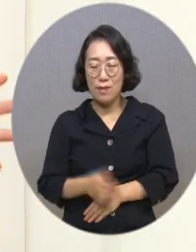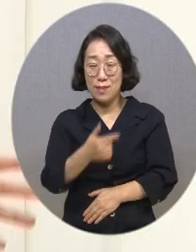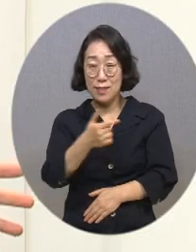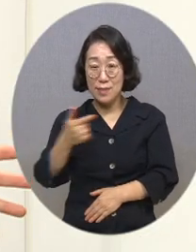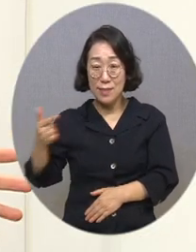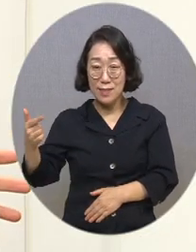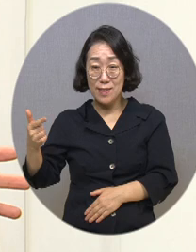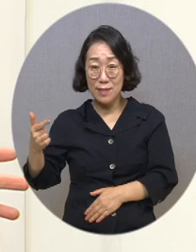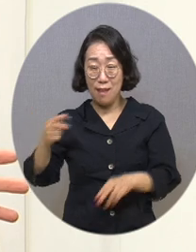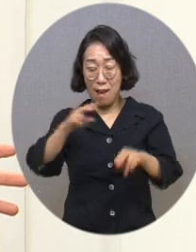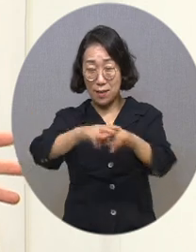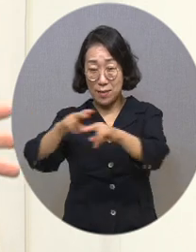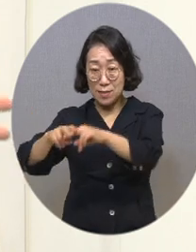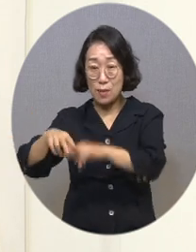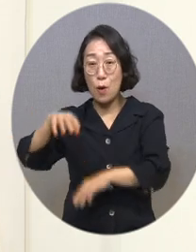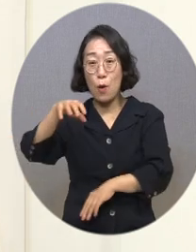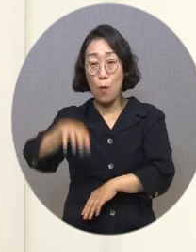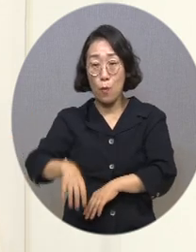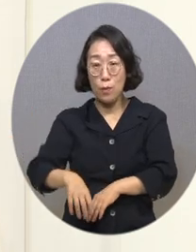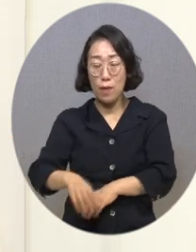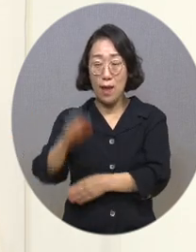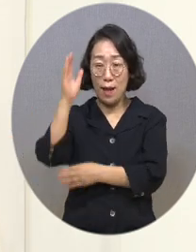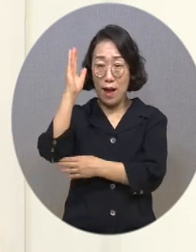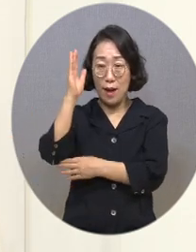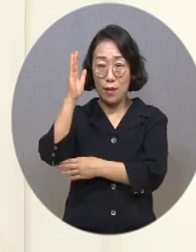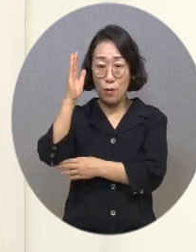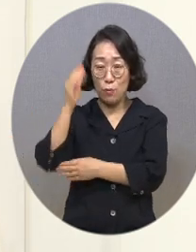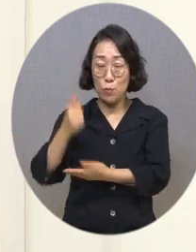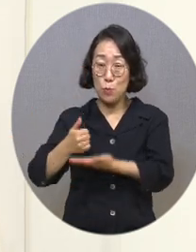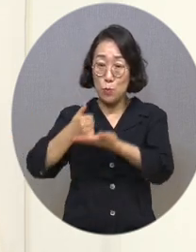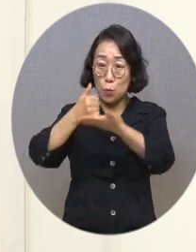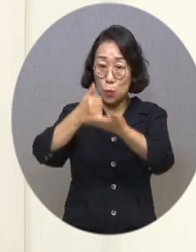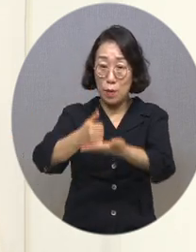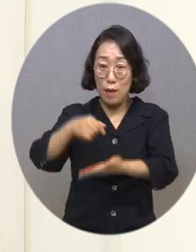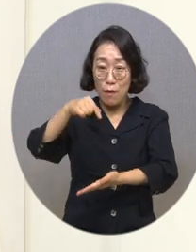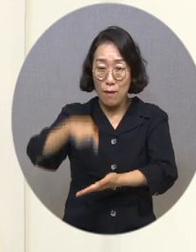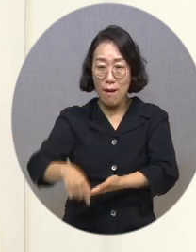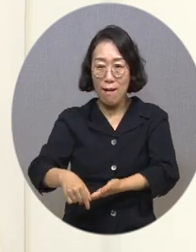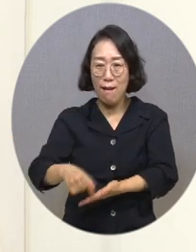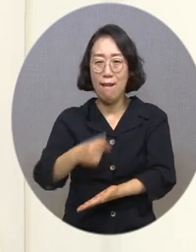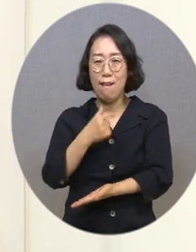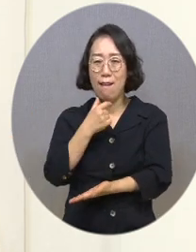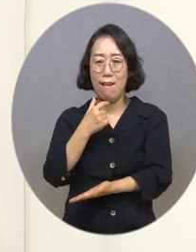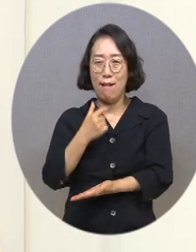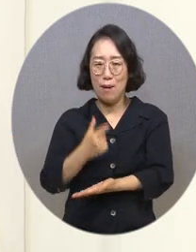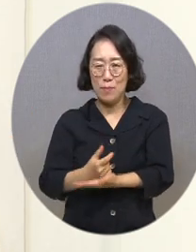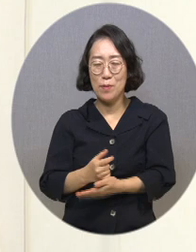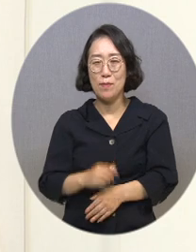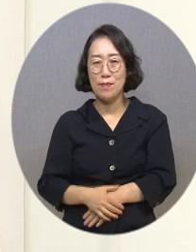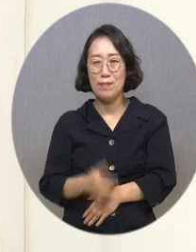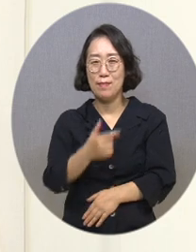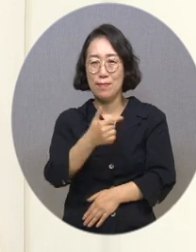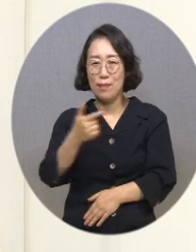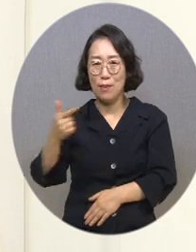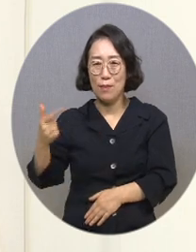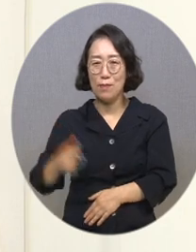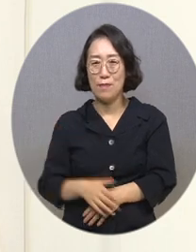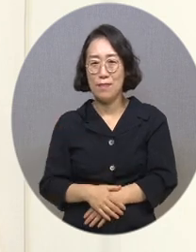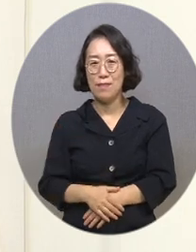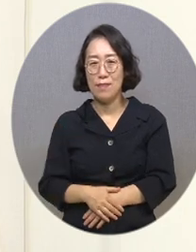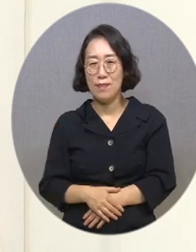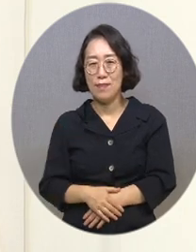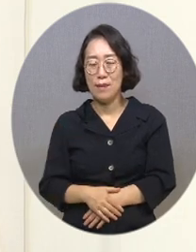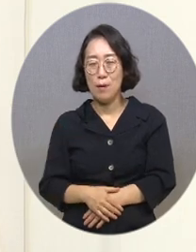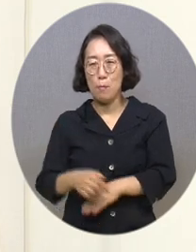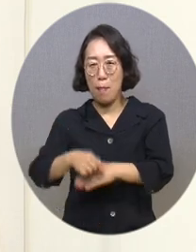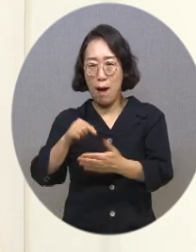대공연장 800석이 있는 곳에서 강연을 하러 오는구나. 그래서 되게 감회가 새로웠고, 너무나 좀